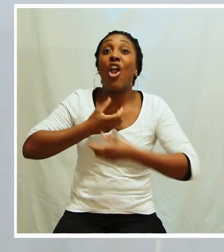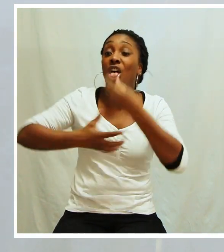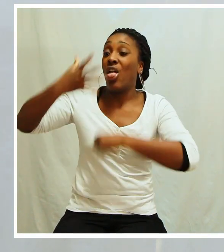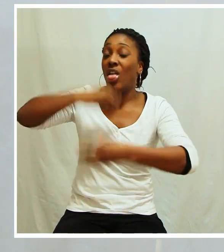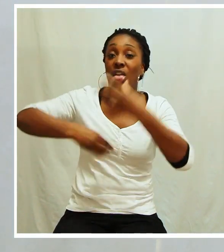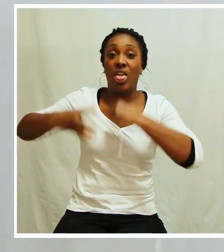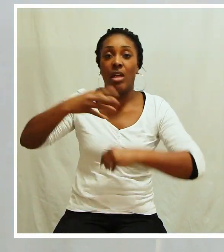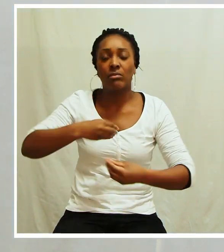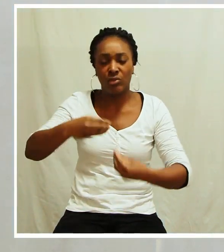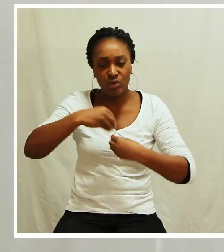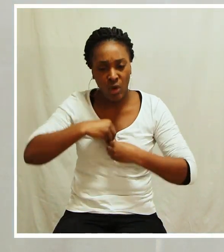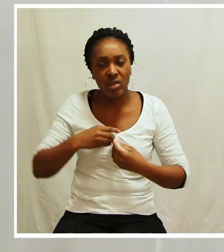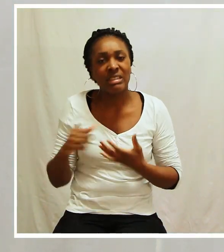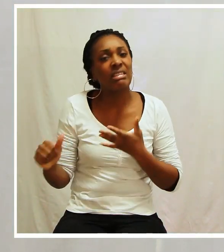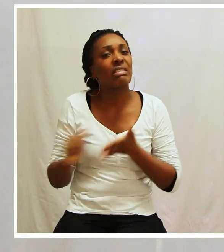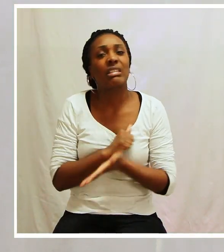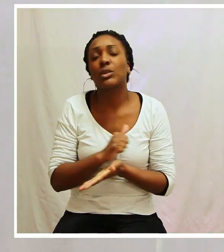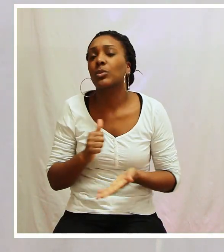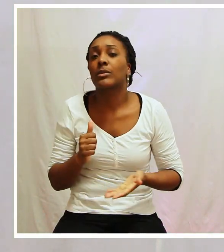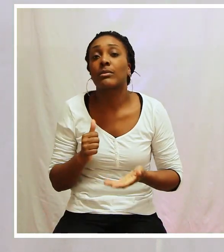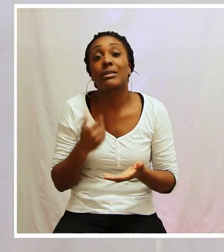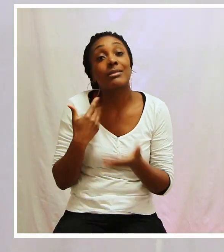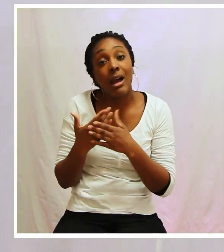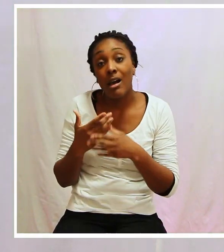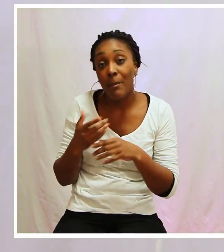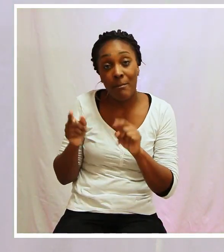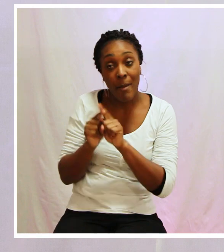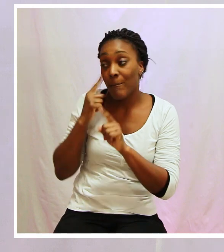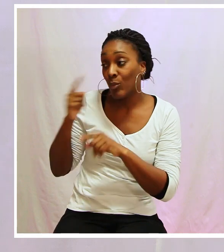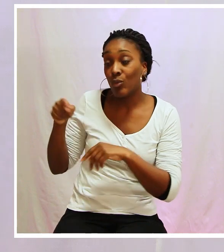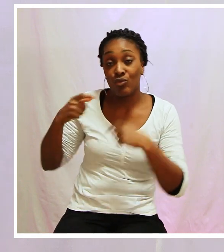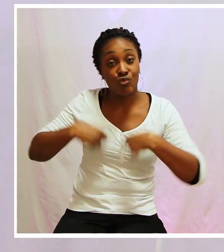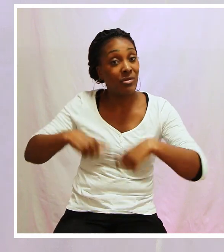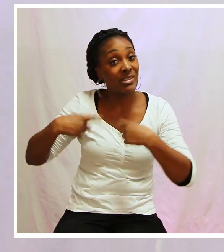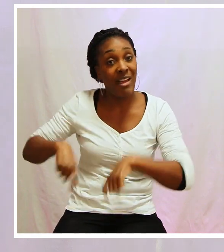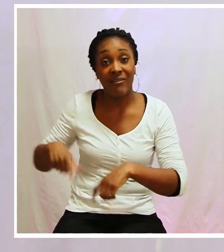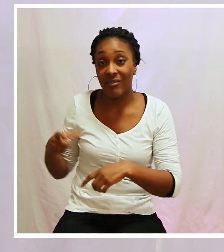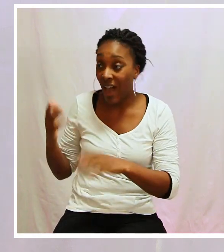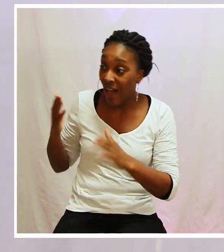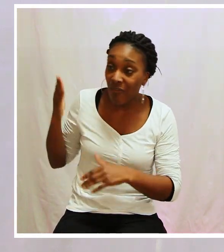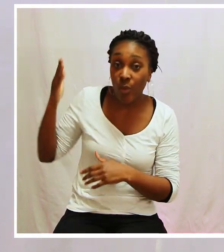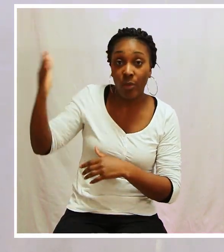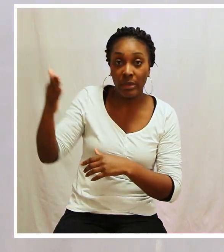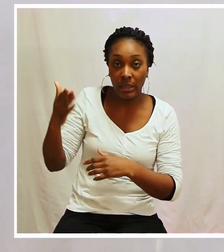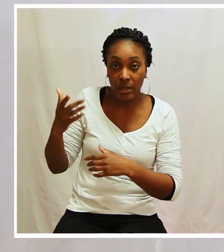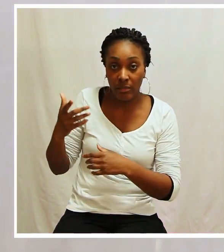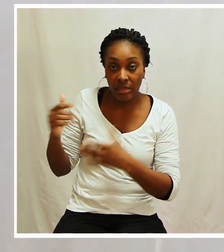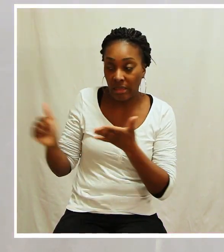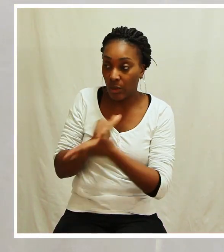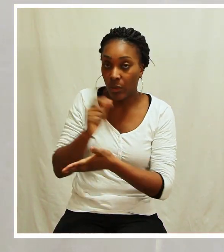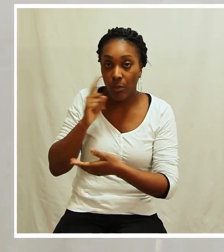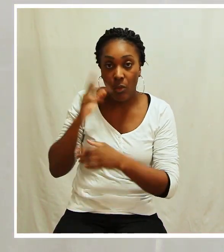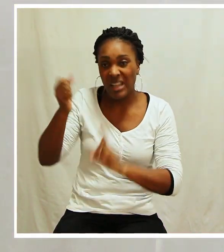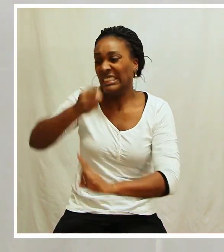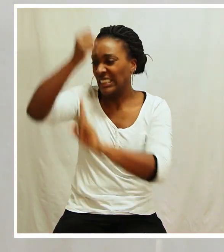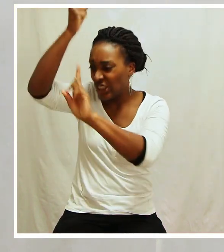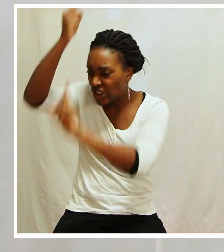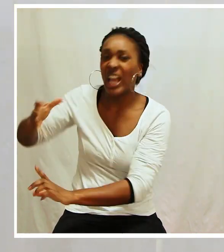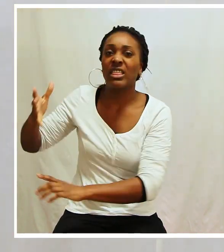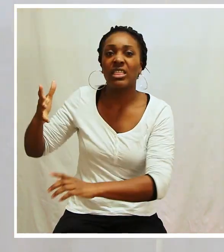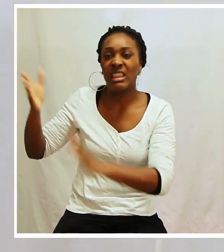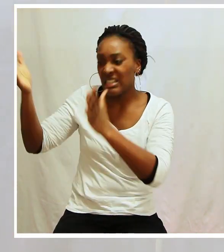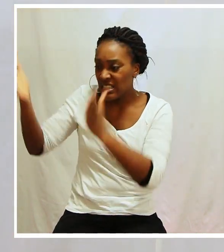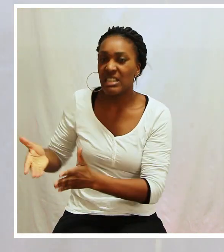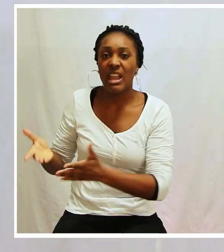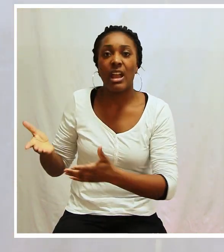ton avenir. Et c'est ce qui est en train de se passer pour Joseph, parce que son avenir est en train d'être détruit, parce qu'ils l'ont jeté dans une citerne, et qu'il